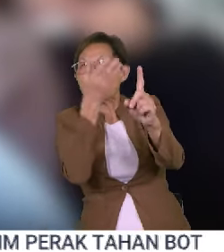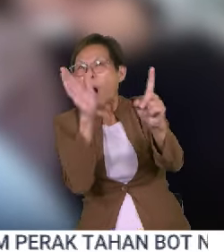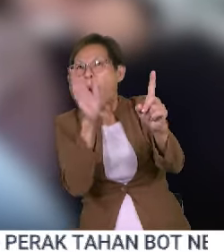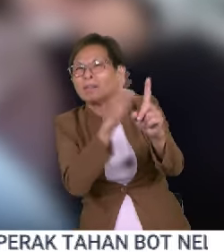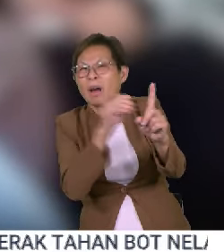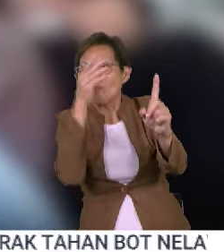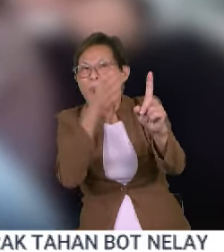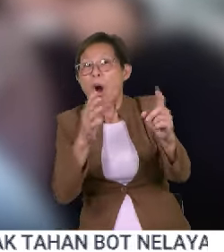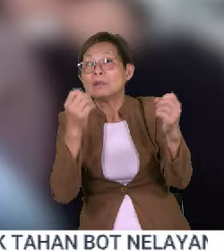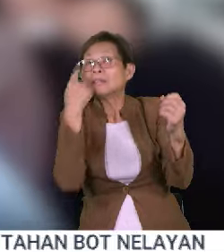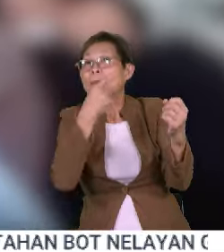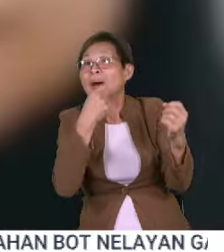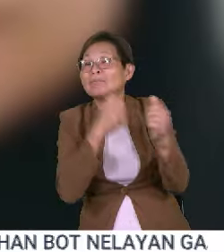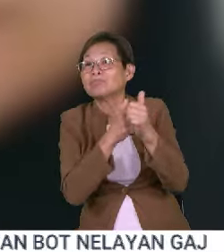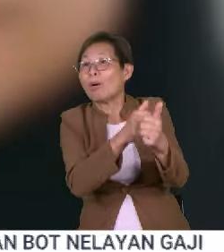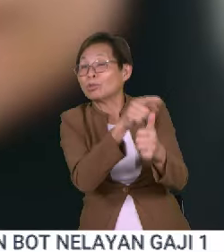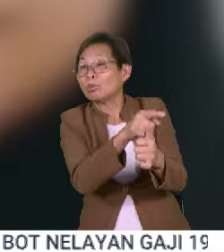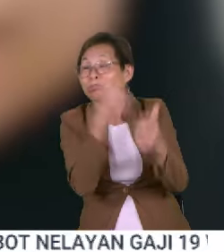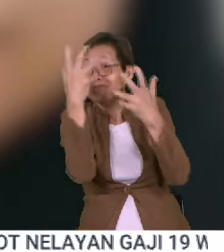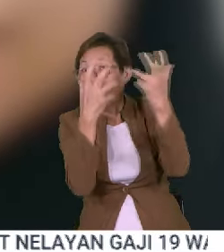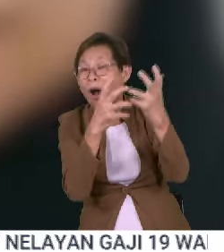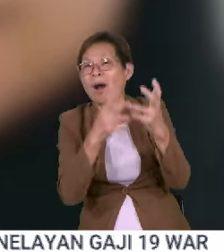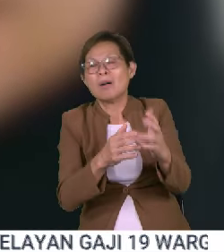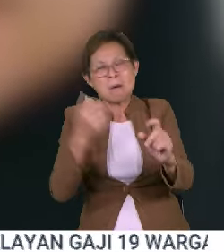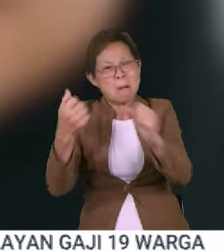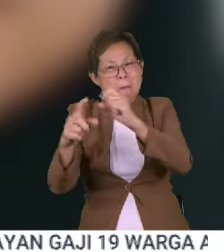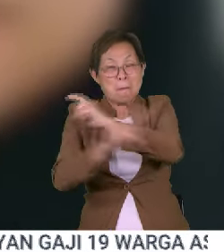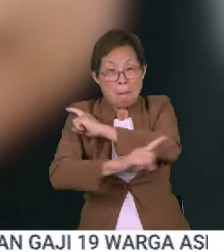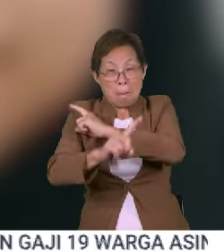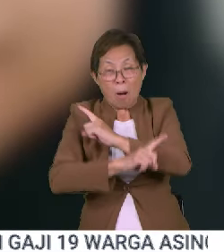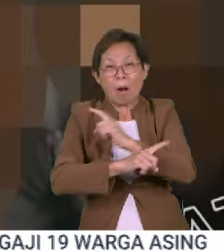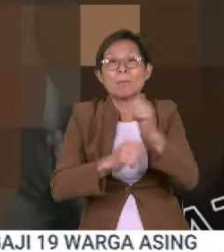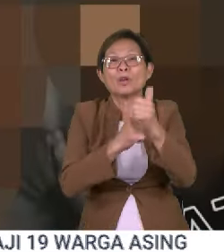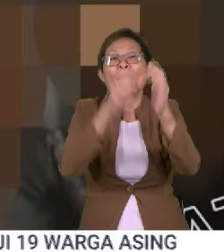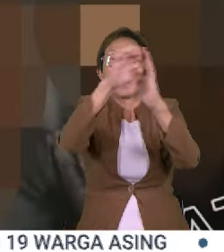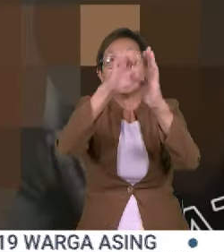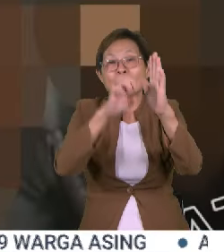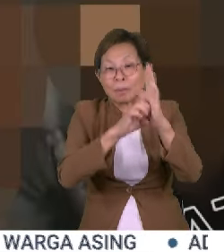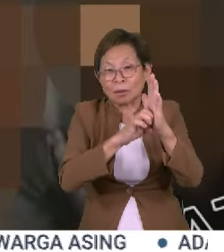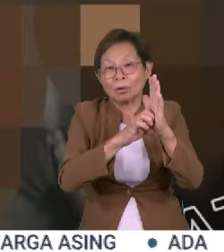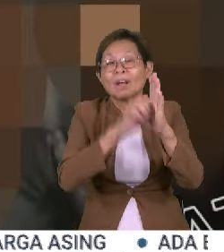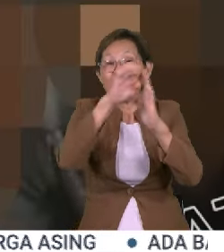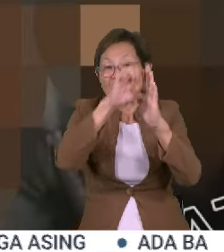pihak menyebarkan acara itu boleh dikenakan tindakan mengikuti kesalahan China yang Syariah negeri